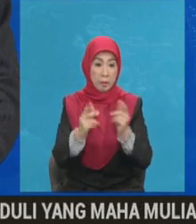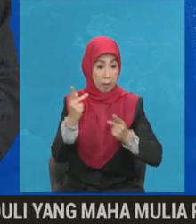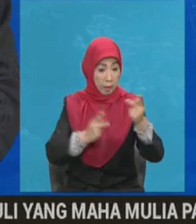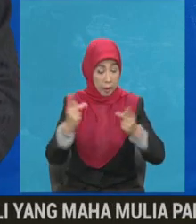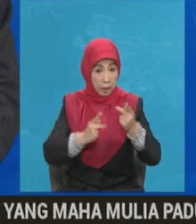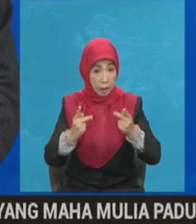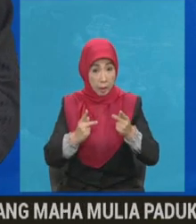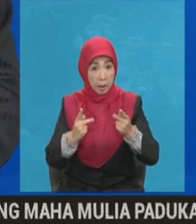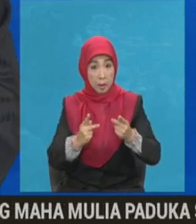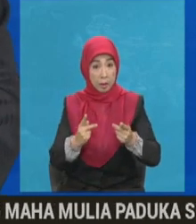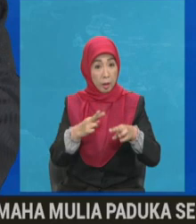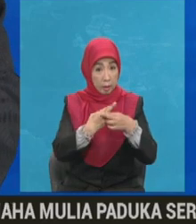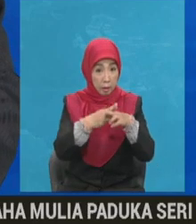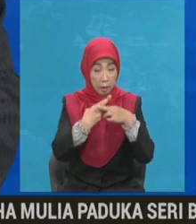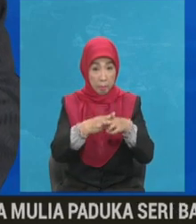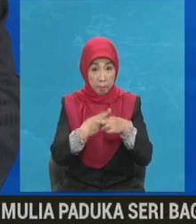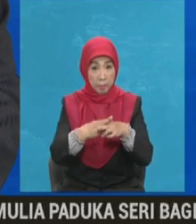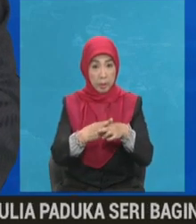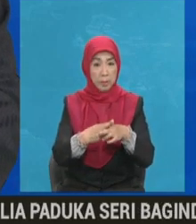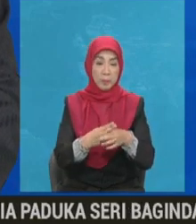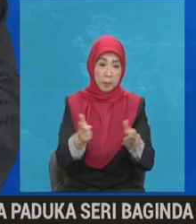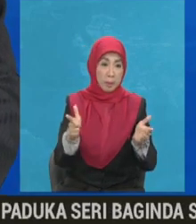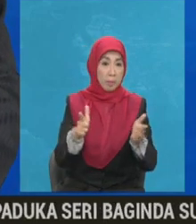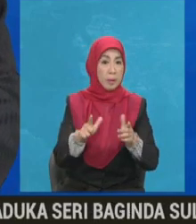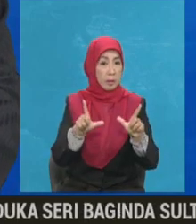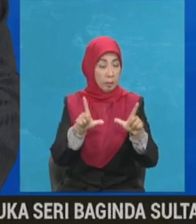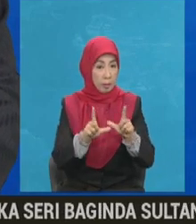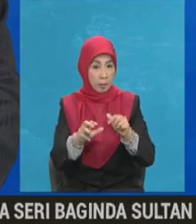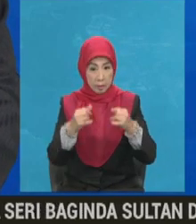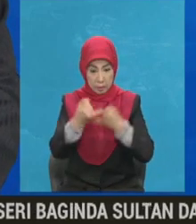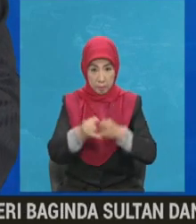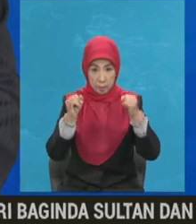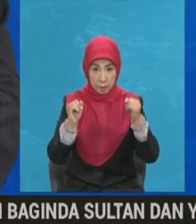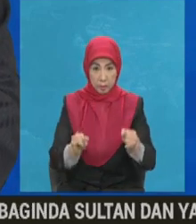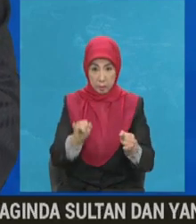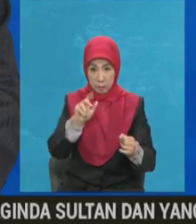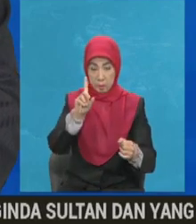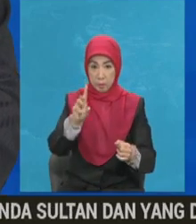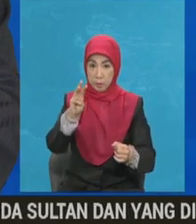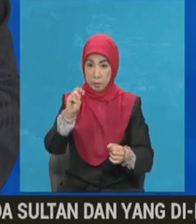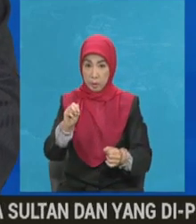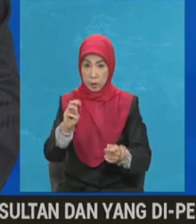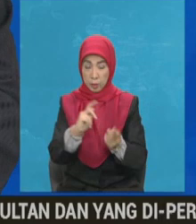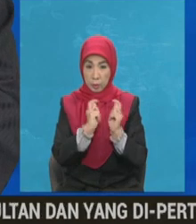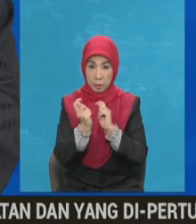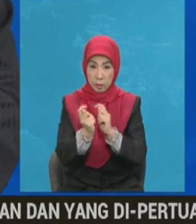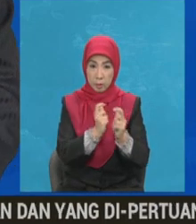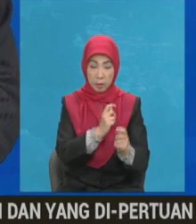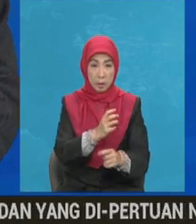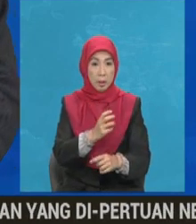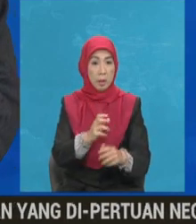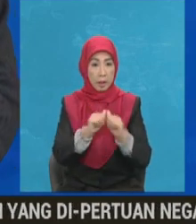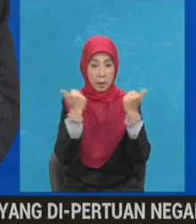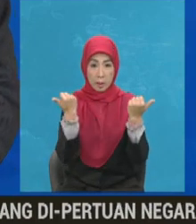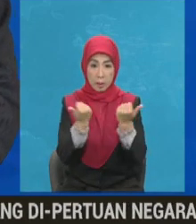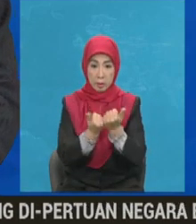sah operasi diketuai oleh agen Proyek Senen dan penguasaan jabatan daerah Brunei Delmora bersama agency pemerkosa